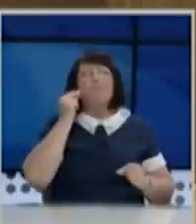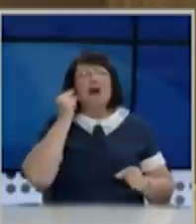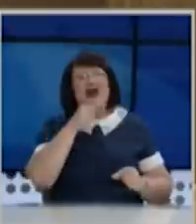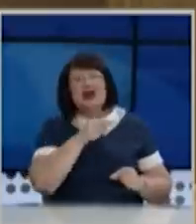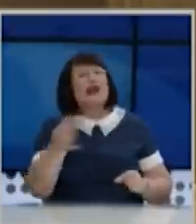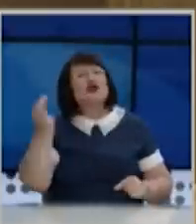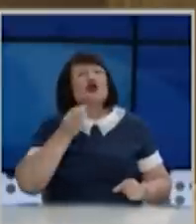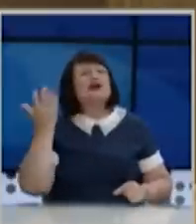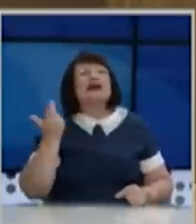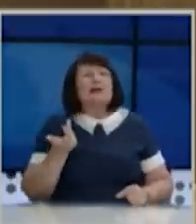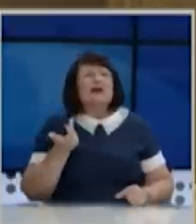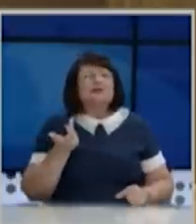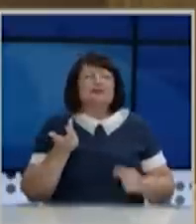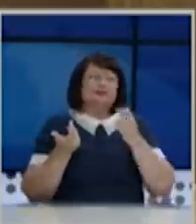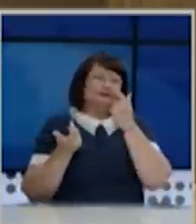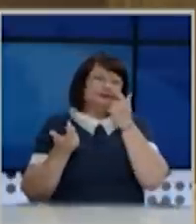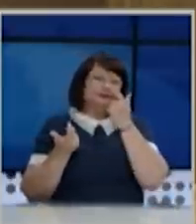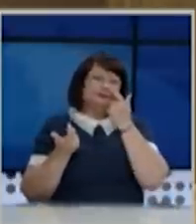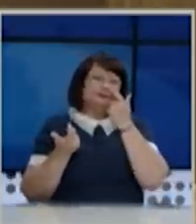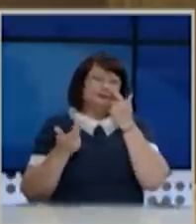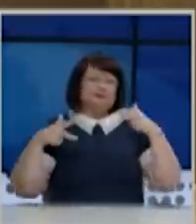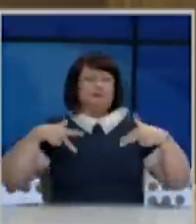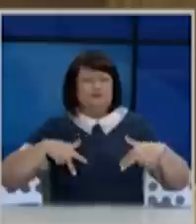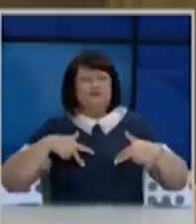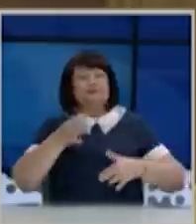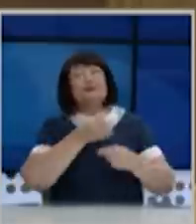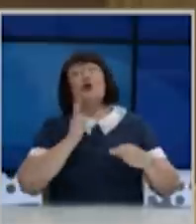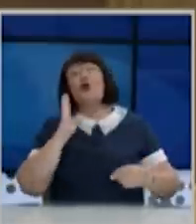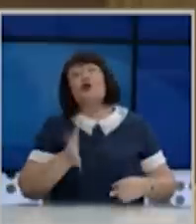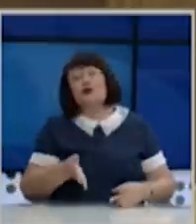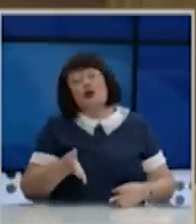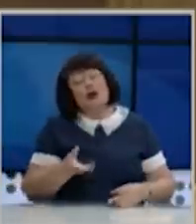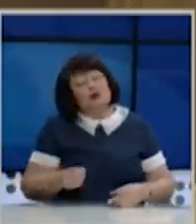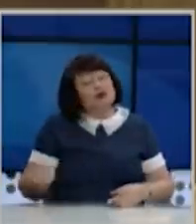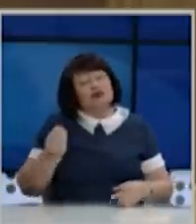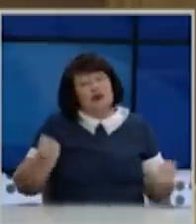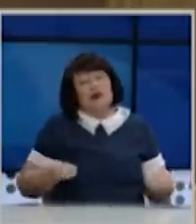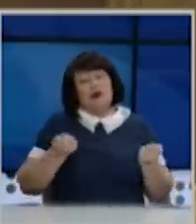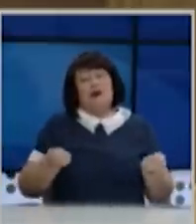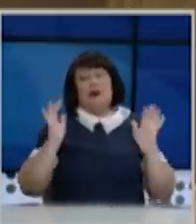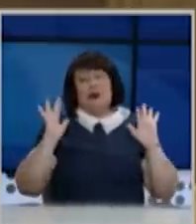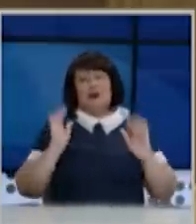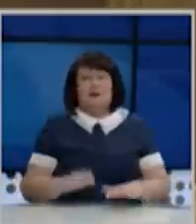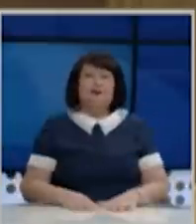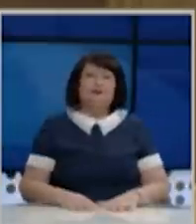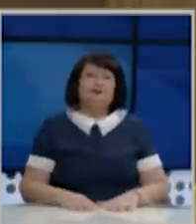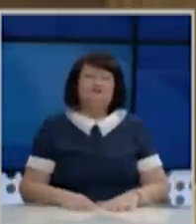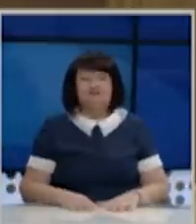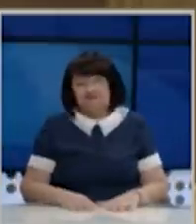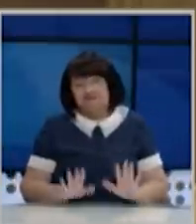πάλι? Μας είπε ότι η κυβέρνηση κάνει ό,τι μπορεί. Αυτό είναι πάρα πολύ